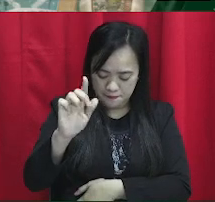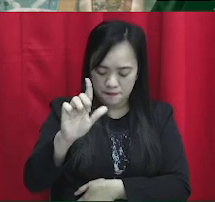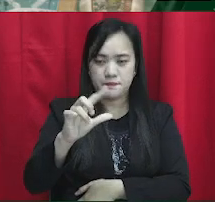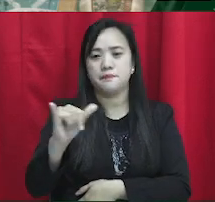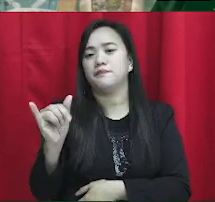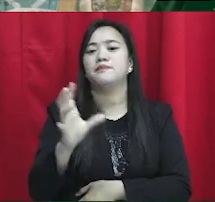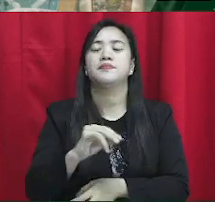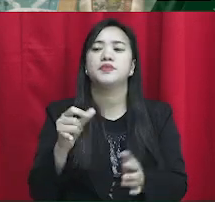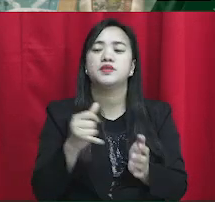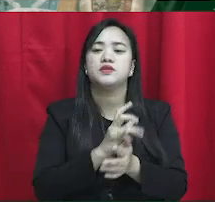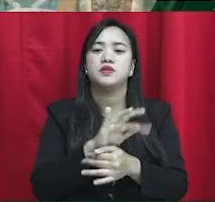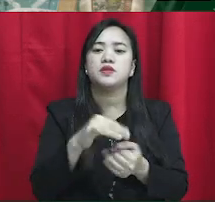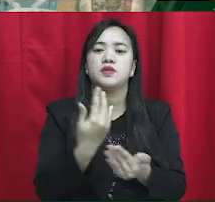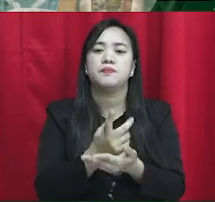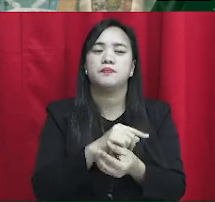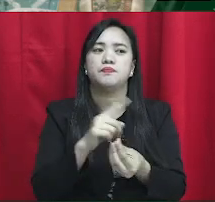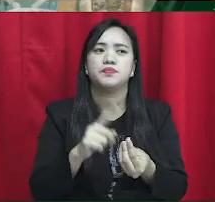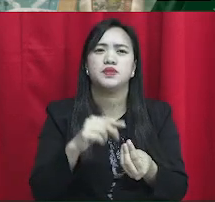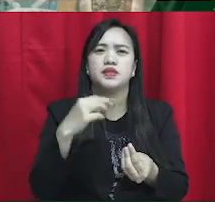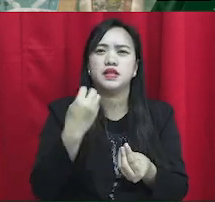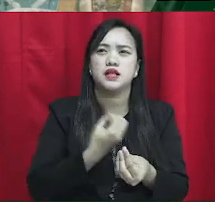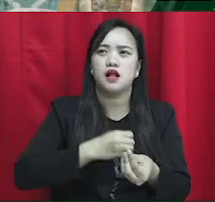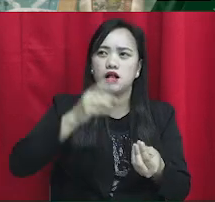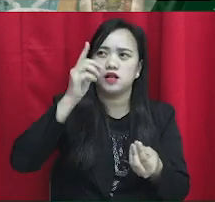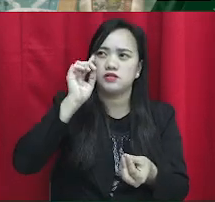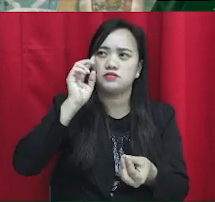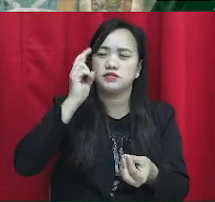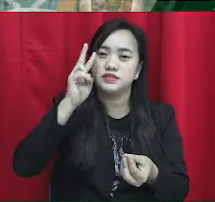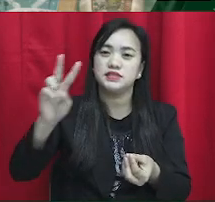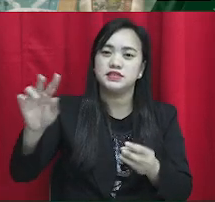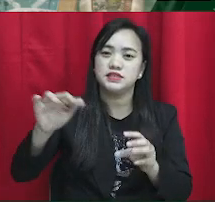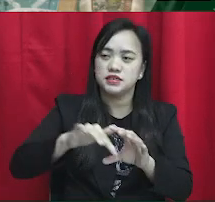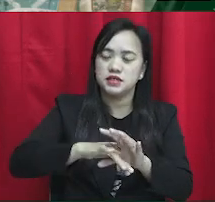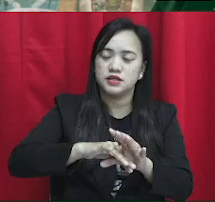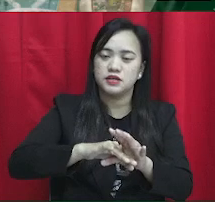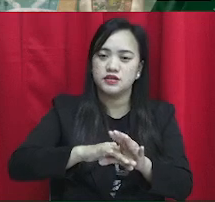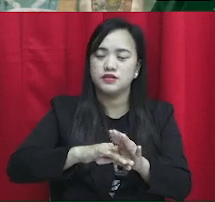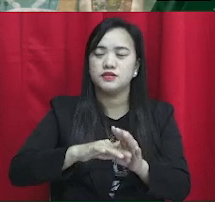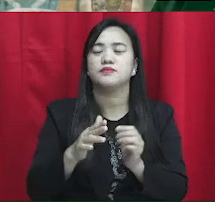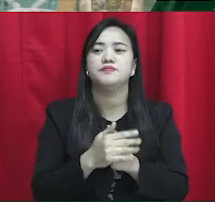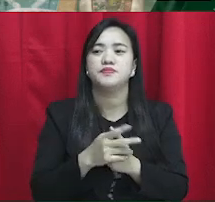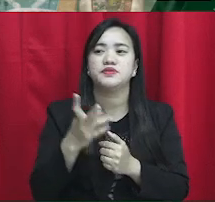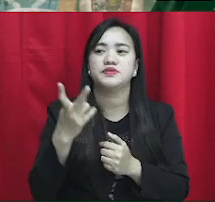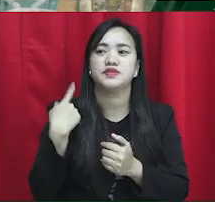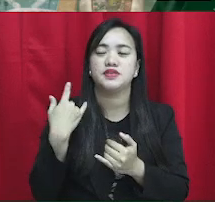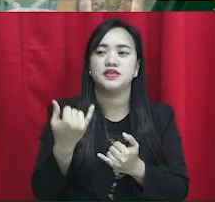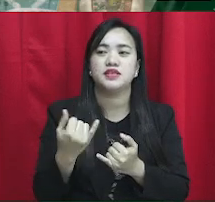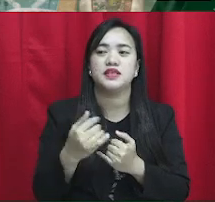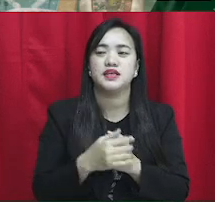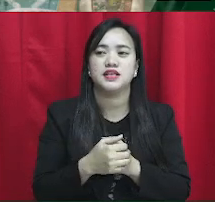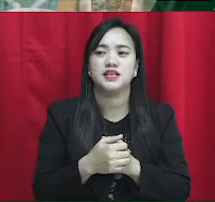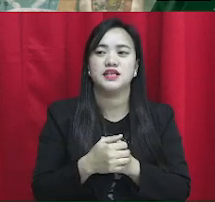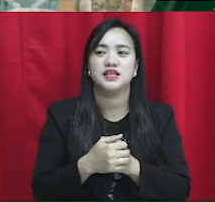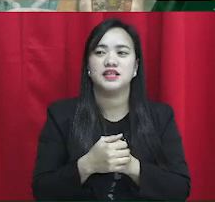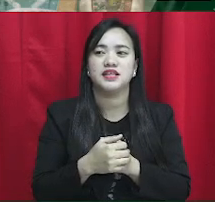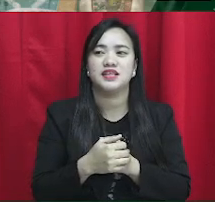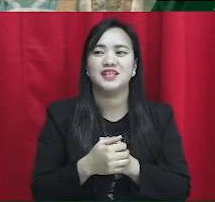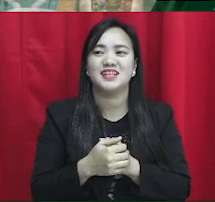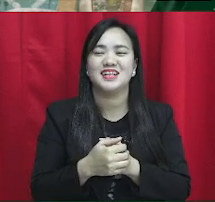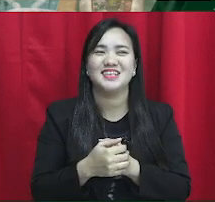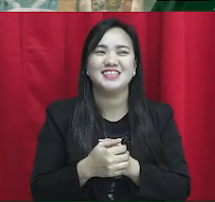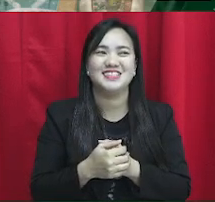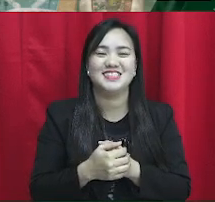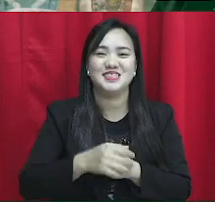pananaw regarding sa Pasko sa ating pamilya. Abangan ninyo ngayon, meron tayong sunog. Ano itong sunog?